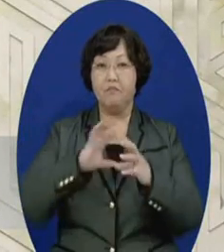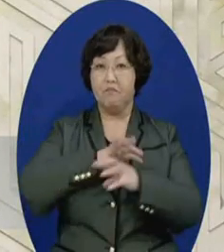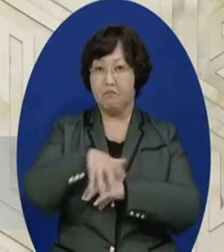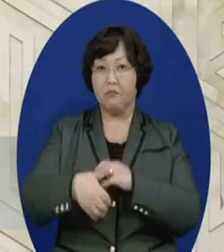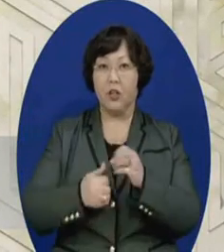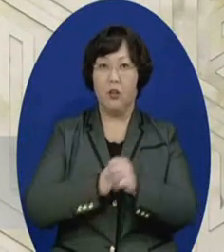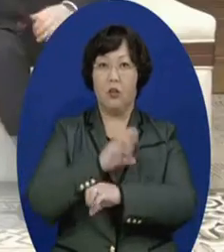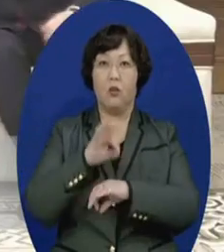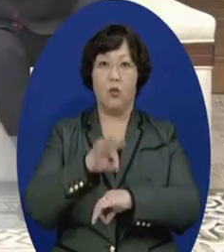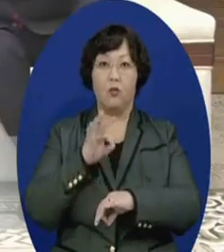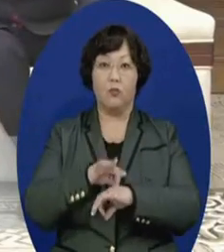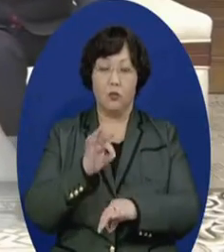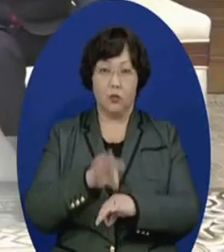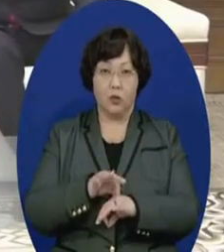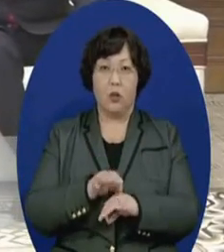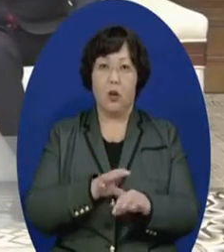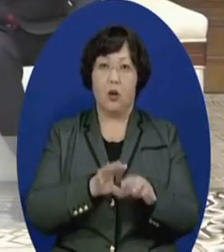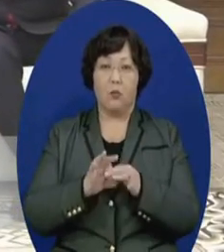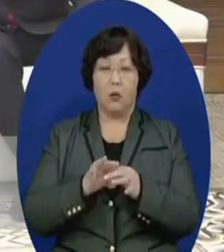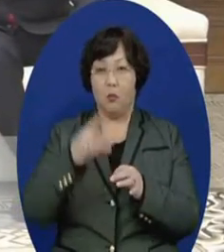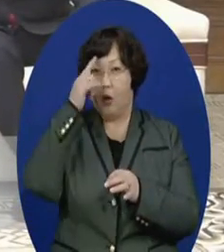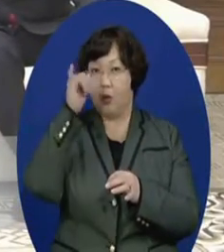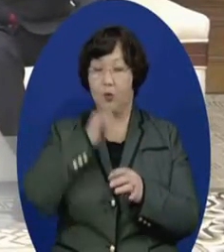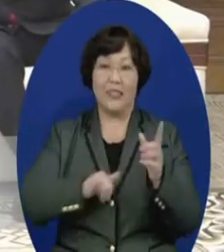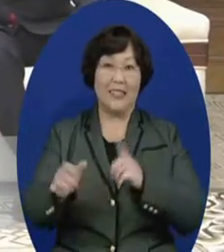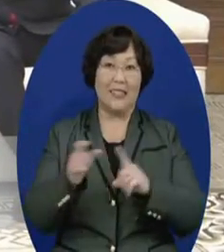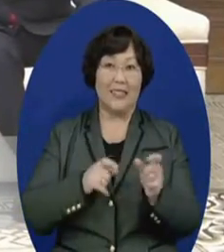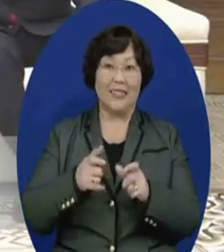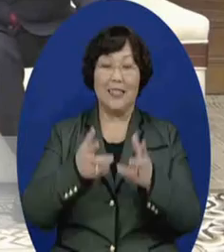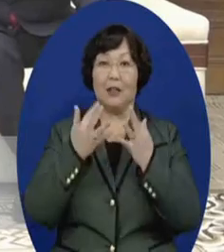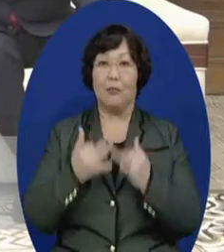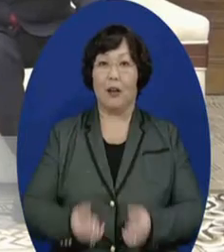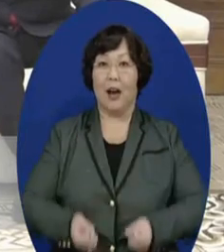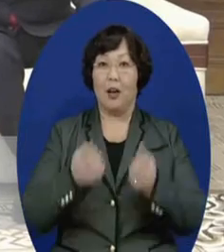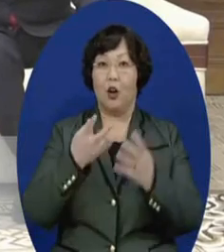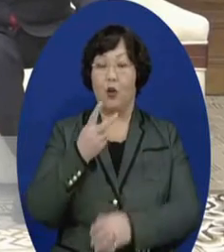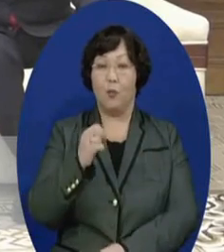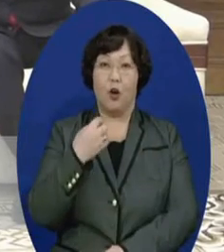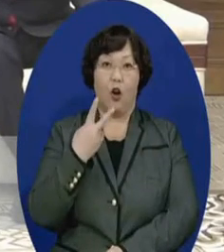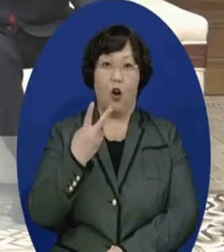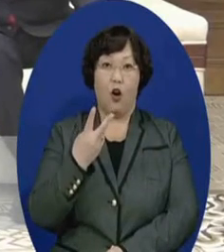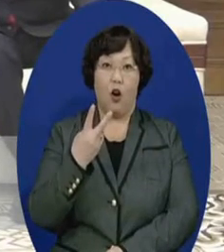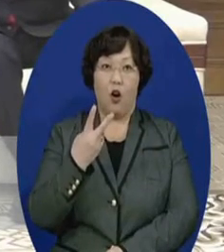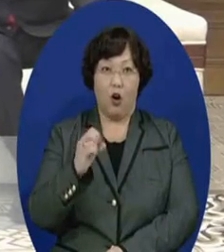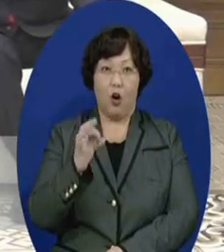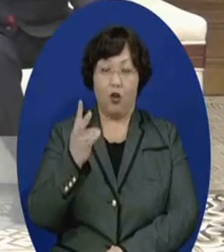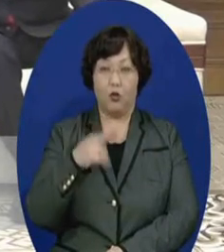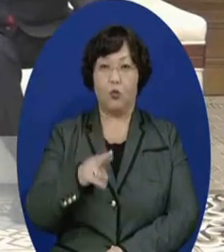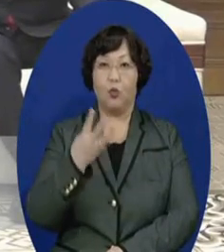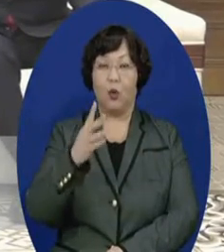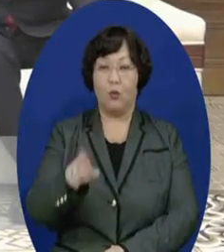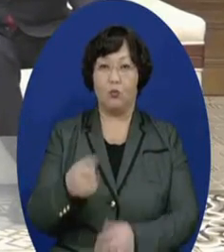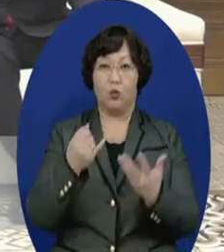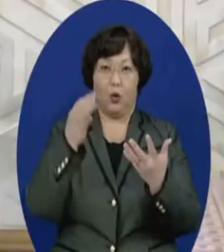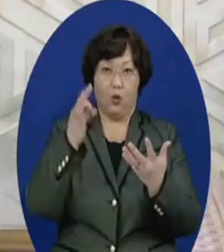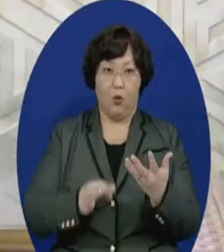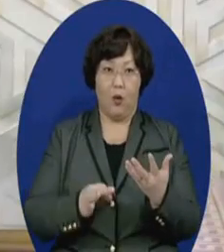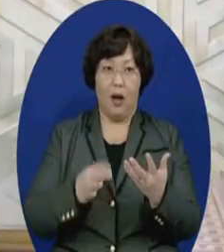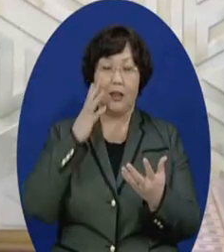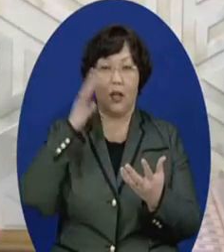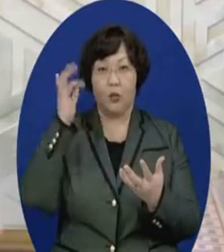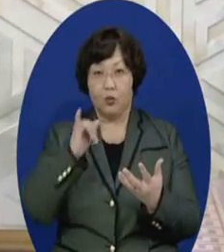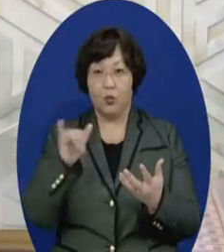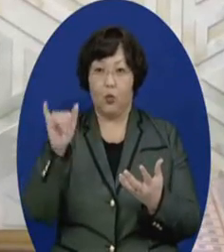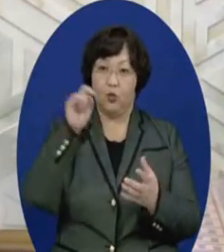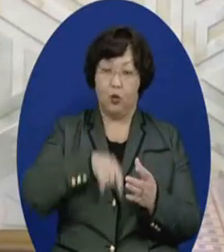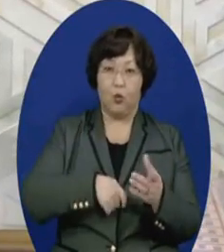Дэлхийн нийтийг хамарсан коронавирусын халдвар цар тахлын улмаас Монгол улсын эдийн засаг хямралд орж 2020 онд 4.6% агшисан. Гадаад